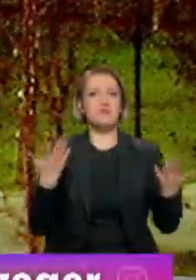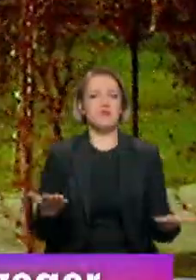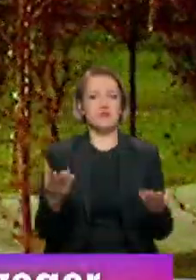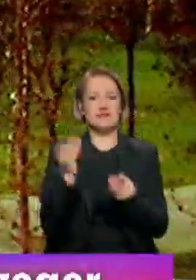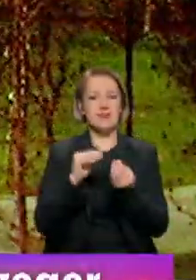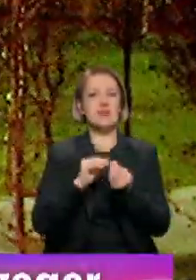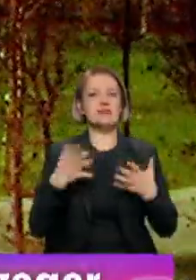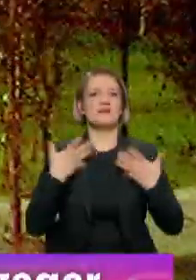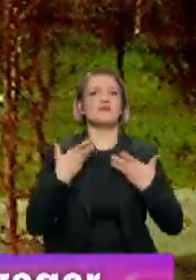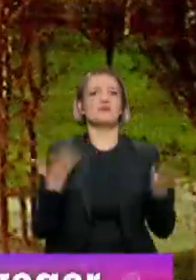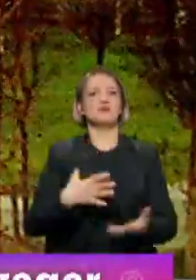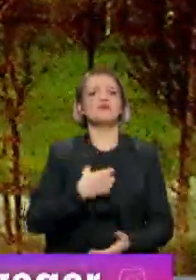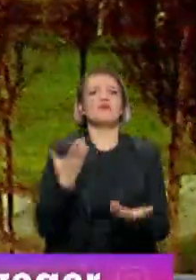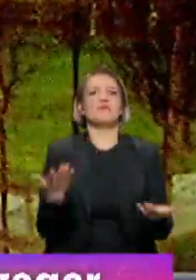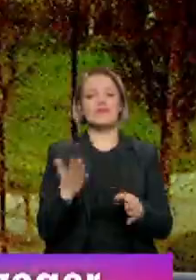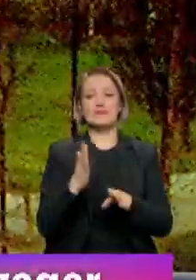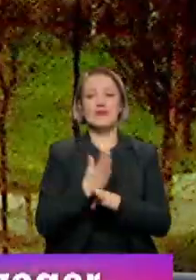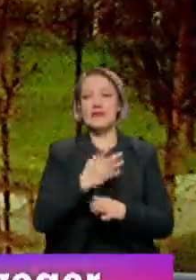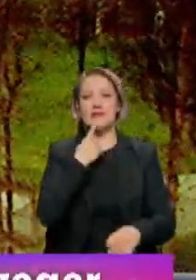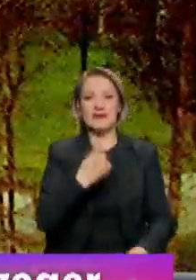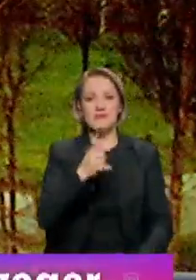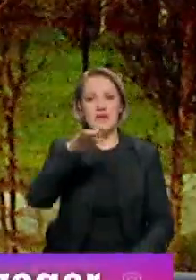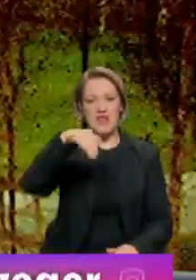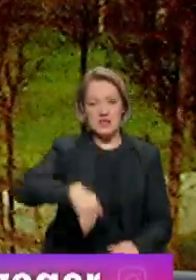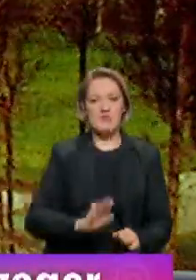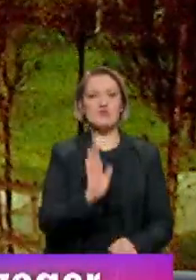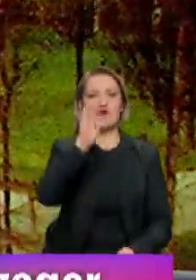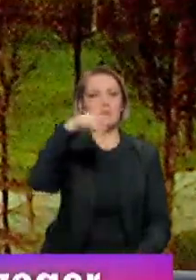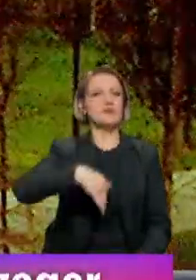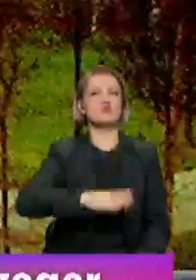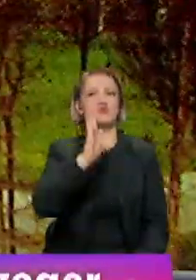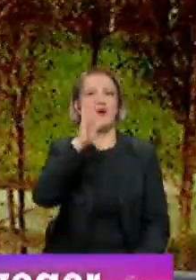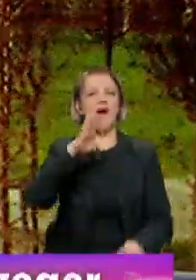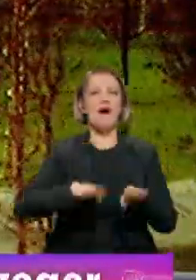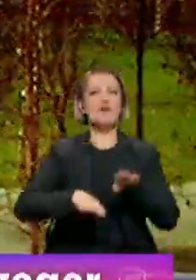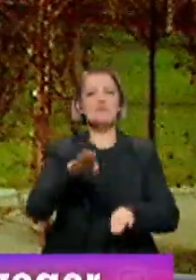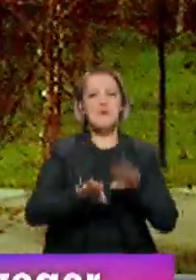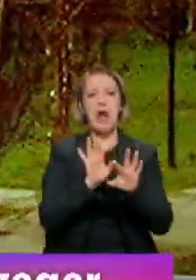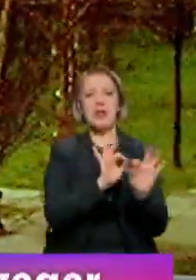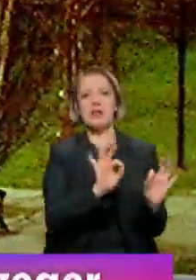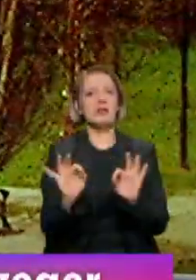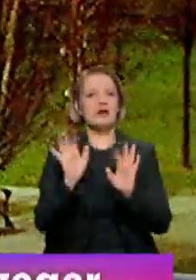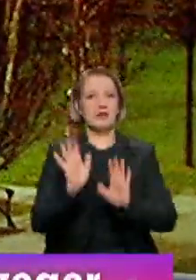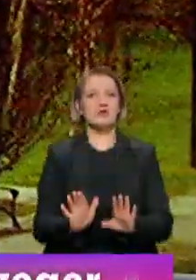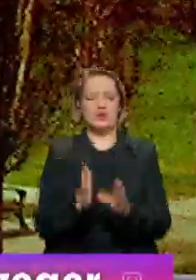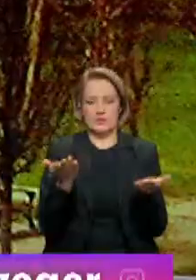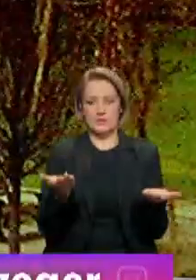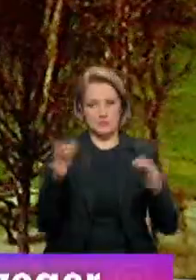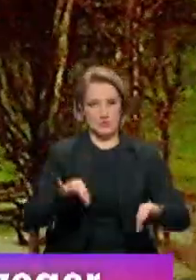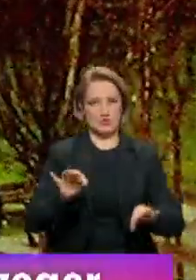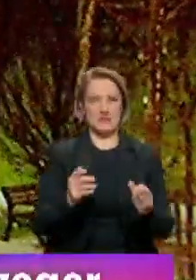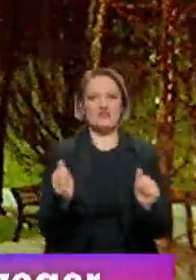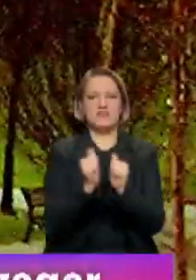kıvamlara sevinemiyoruz üzülemiyoruz neden derseniz bir iniyor bir çıkıyor Bir iniyor bir çıkıyor aşağı yukarı aynı yerde kalıyor Tabi şimdi